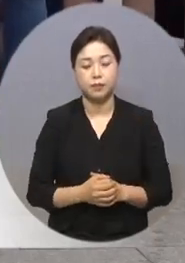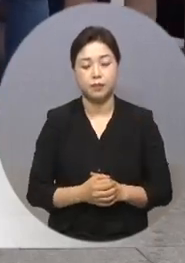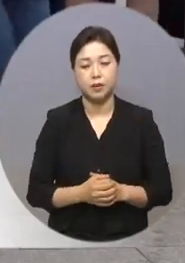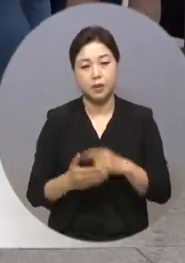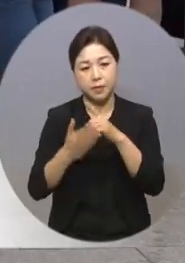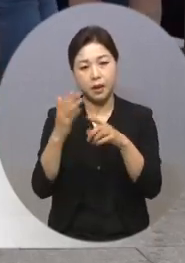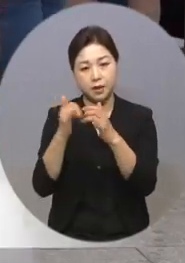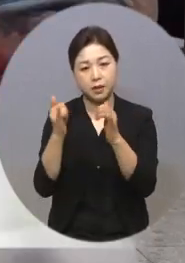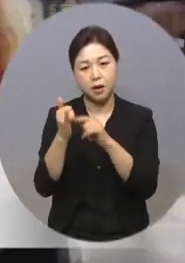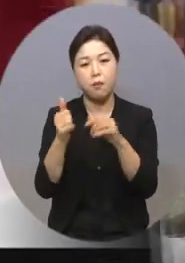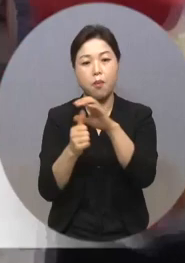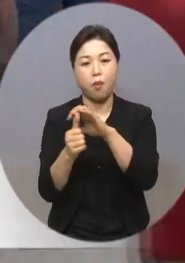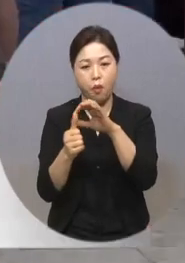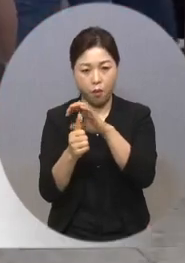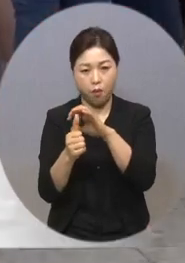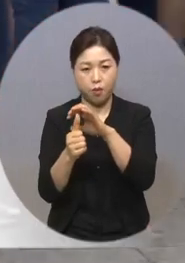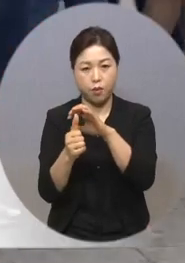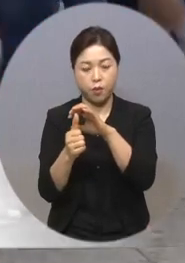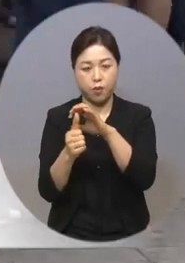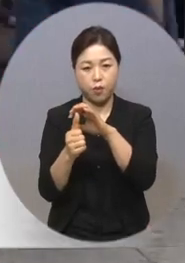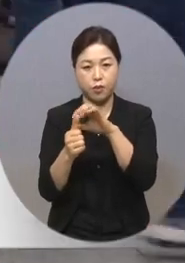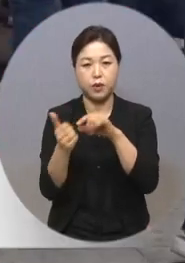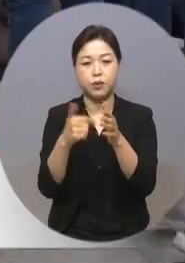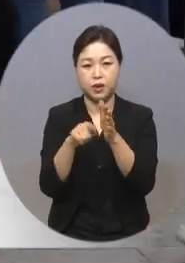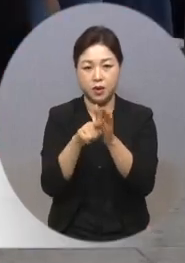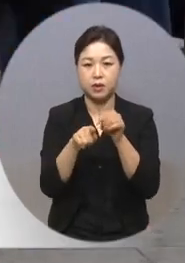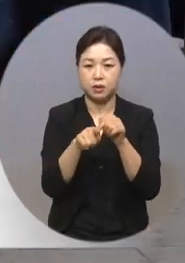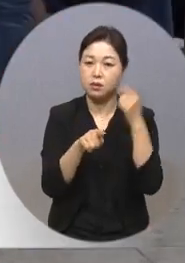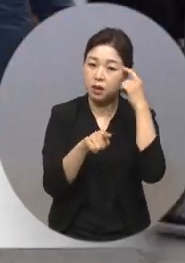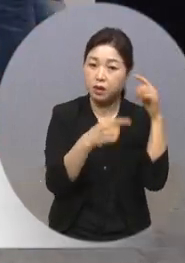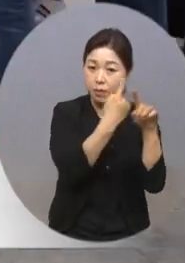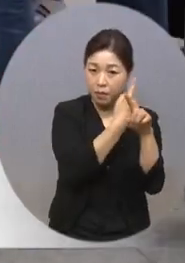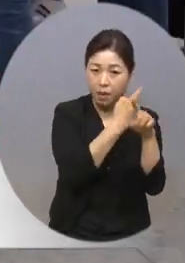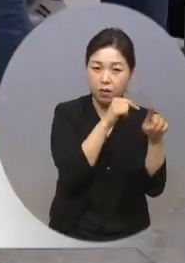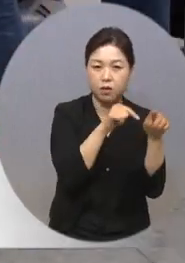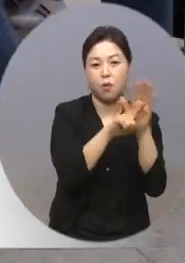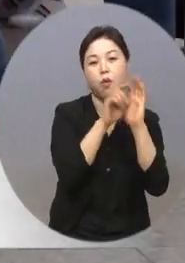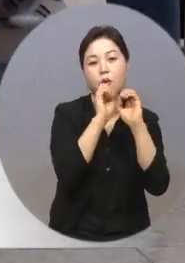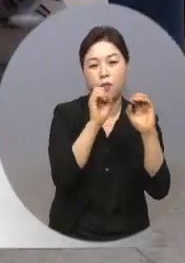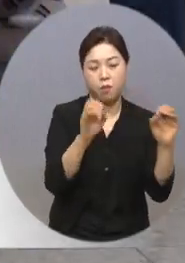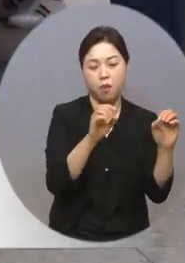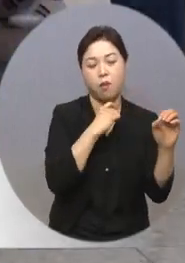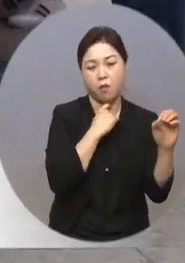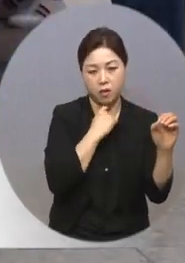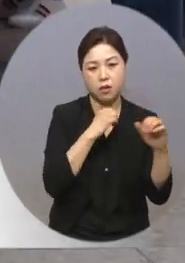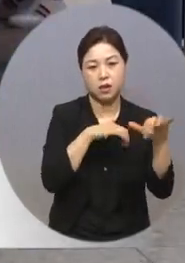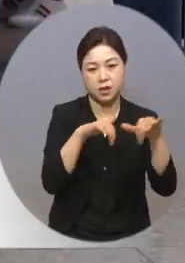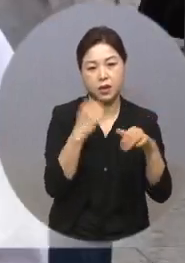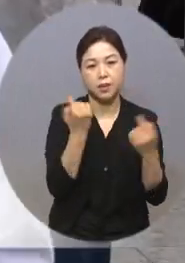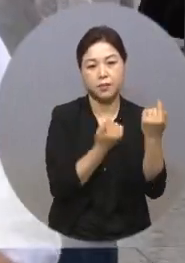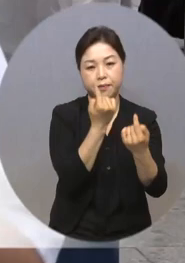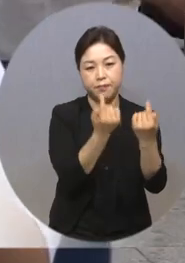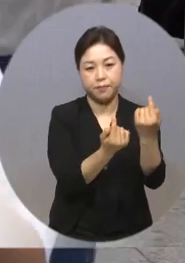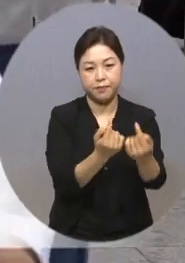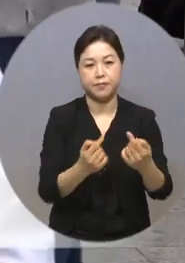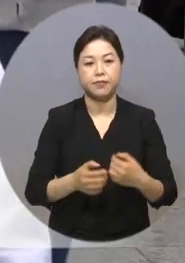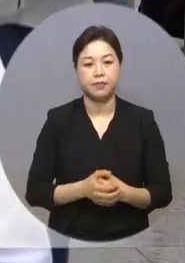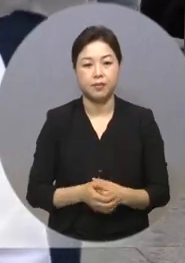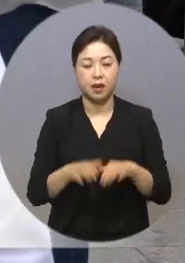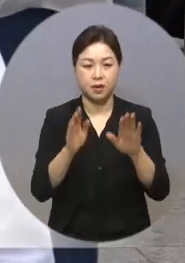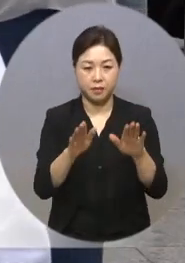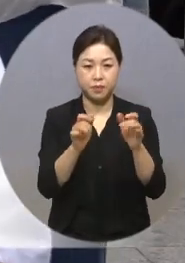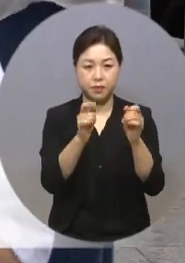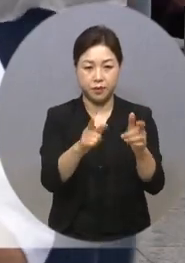지원에 대한 좀 인식 변화에 대해서 좀 알리고자 그렇게 해서 이렇게 길거리에 나오게 됐습니다 이번